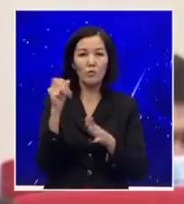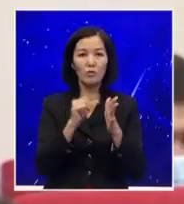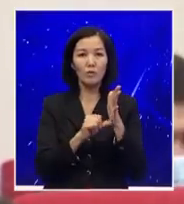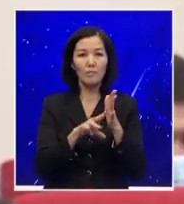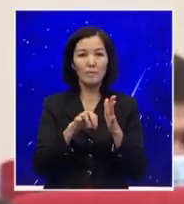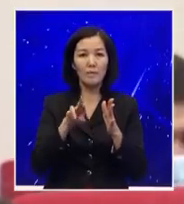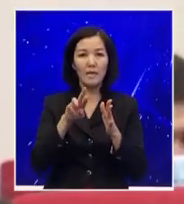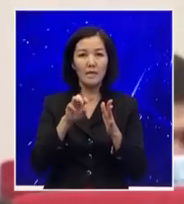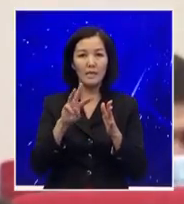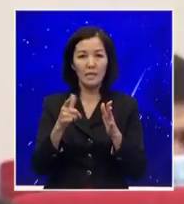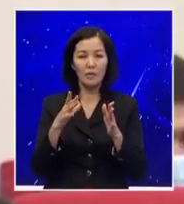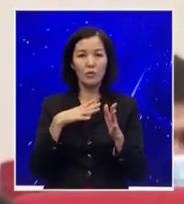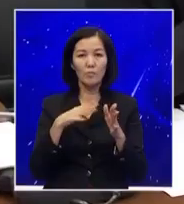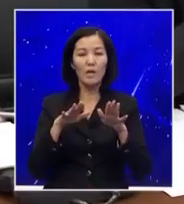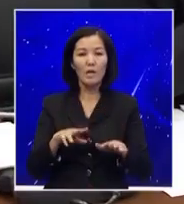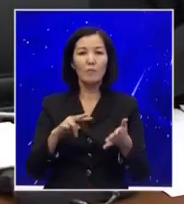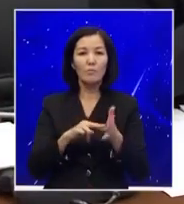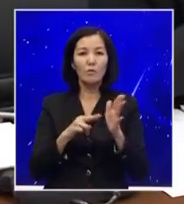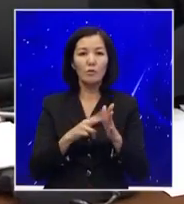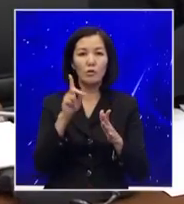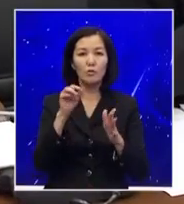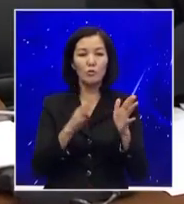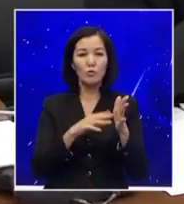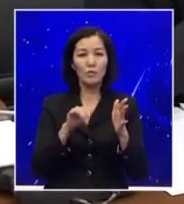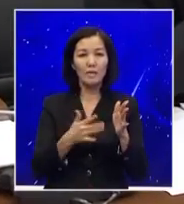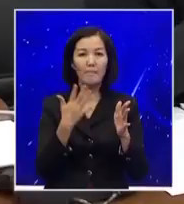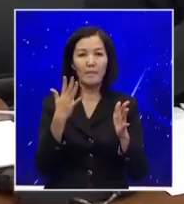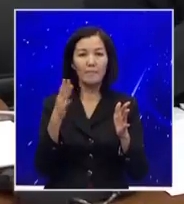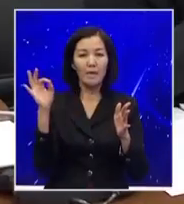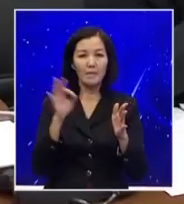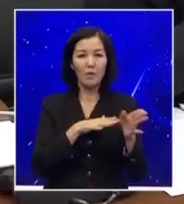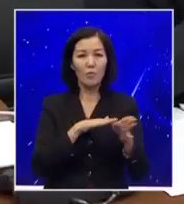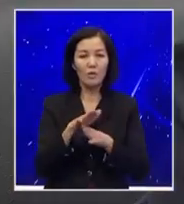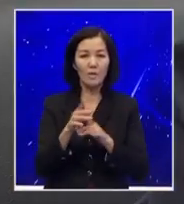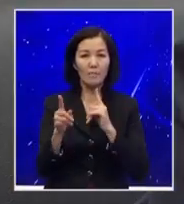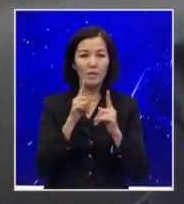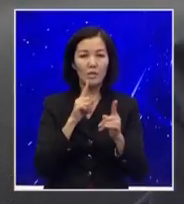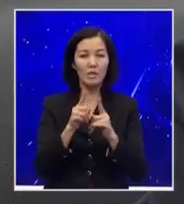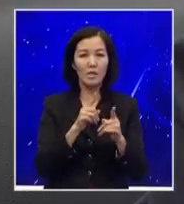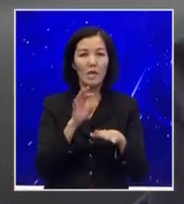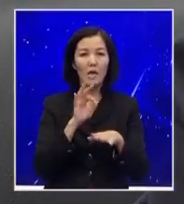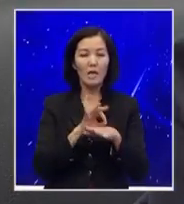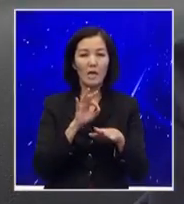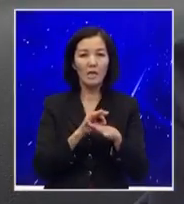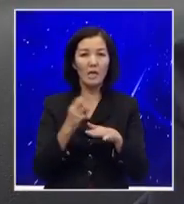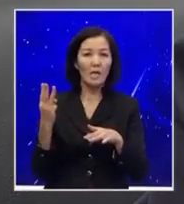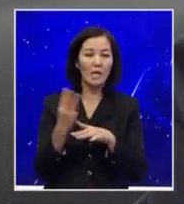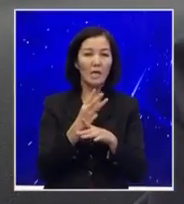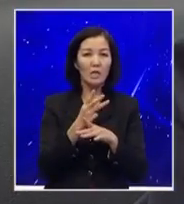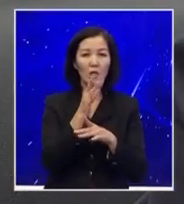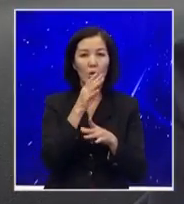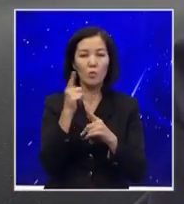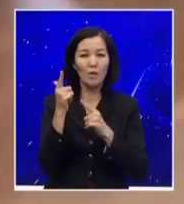миллиард теңге түсіпті. Жергілікті бюджет 109,5% орындалыпты. Жиында коронавирустың екінші толқынына